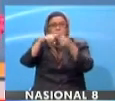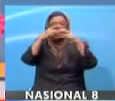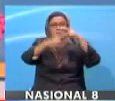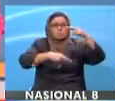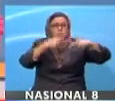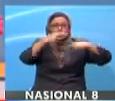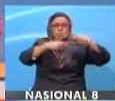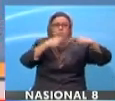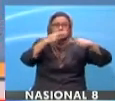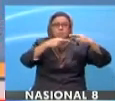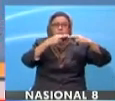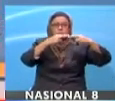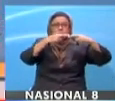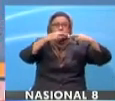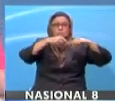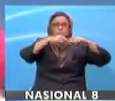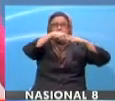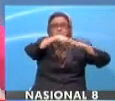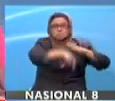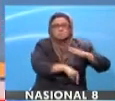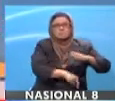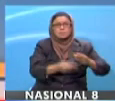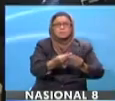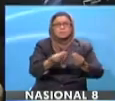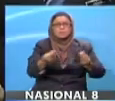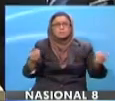terbenam ke dalam tanah lembap.